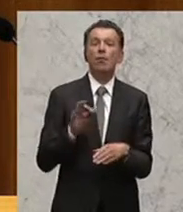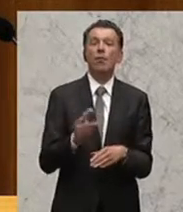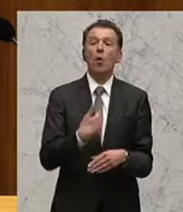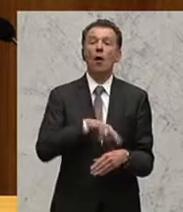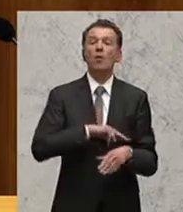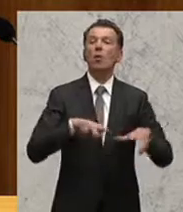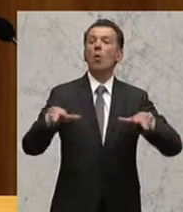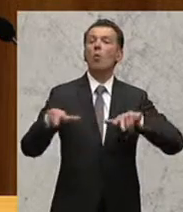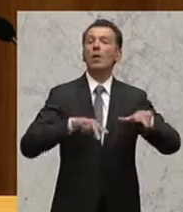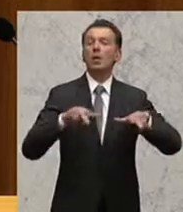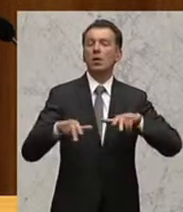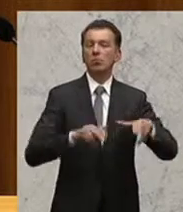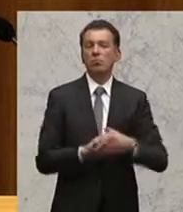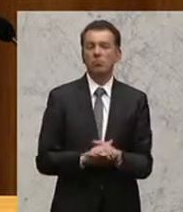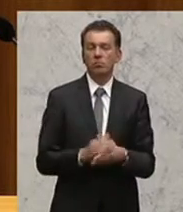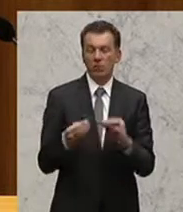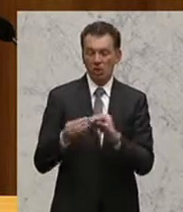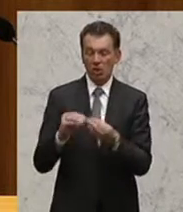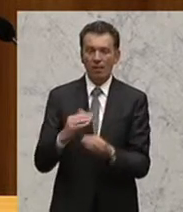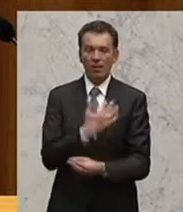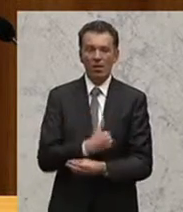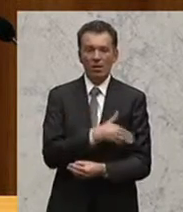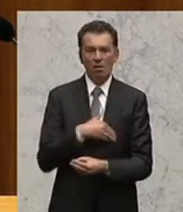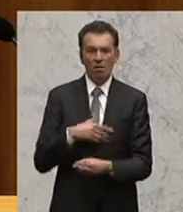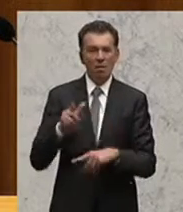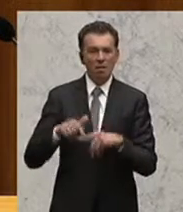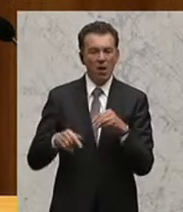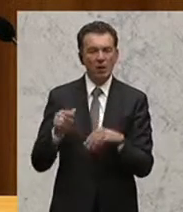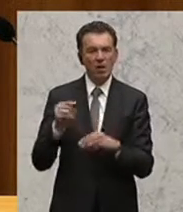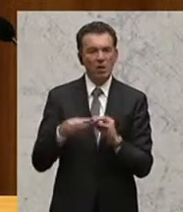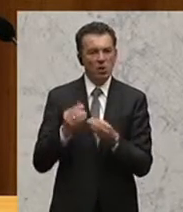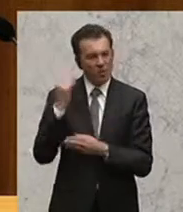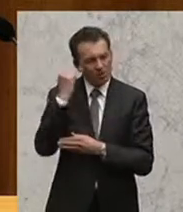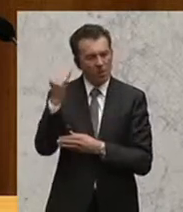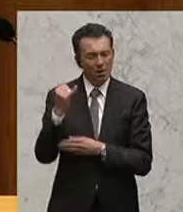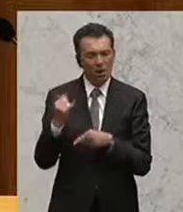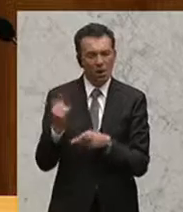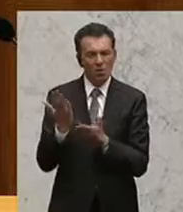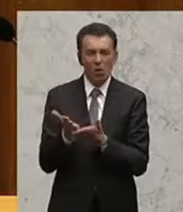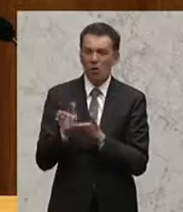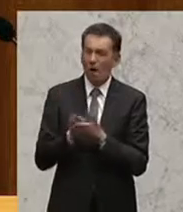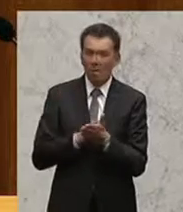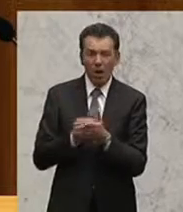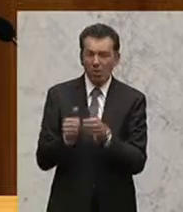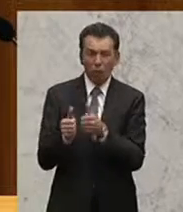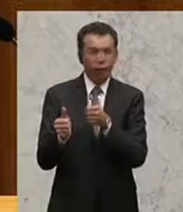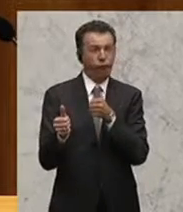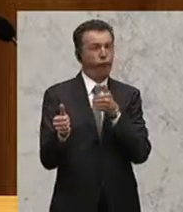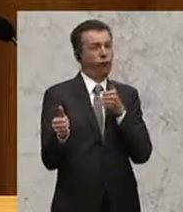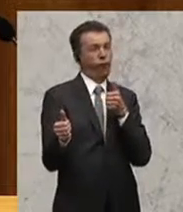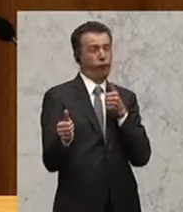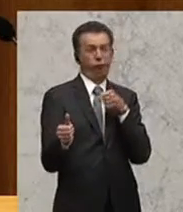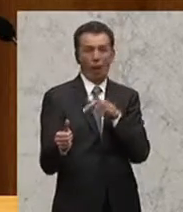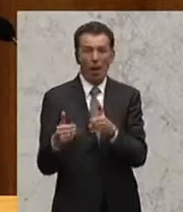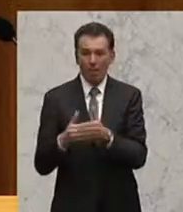Der Startrückstand bei den Geschäften in Kroatien mit einer falschen Geschäftsidee konnte von Anfang an nicht aufgeholt werden. Da hätte man ein